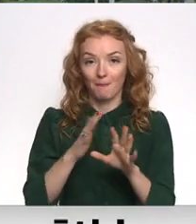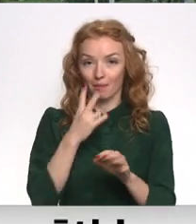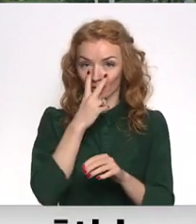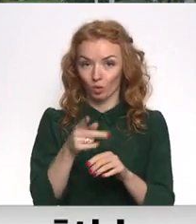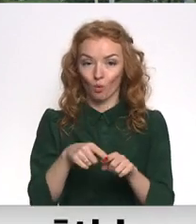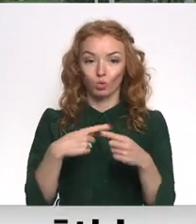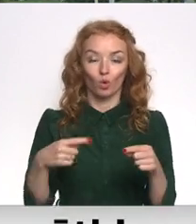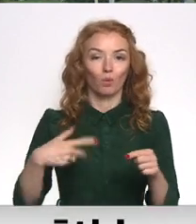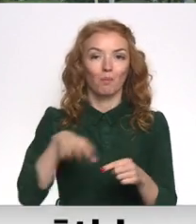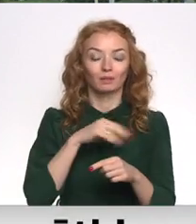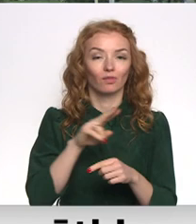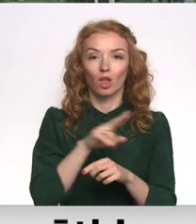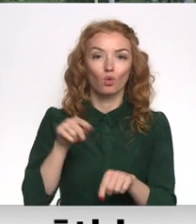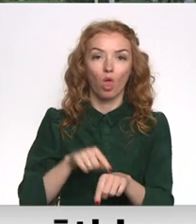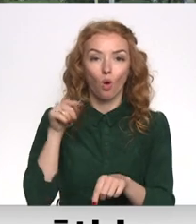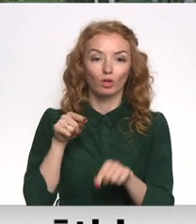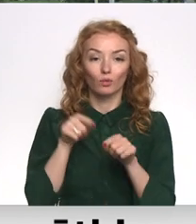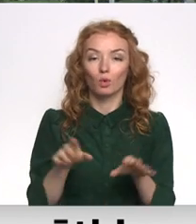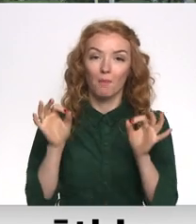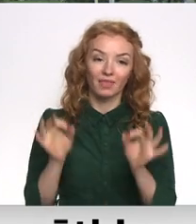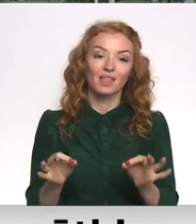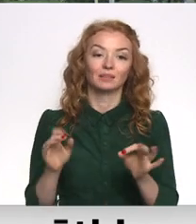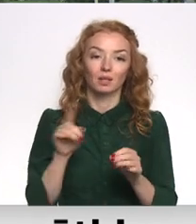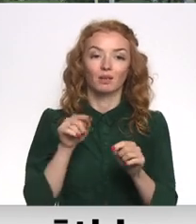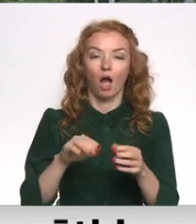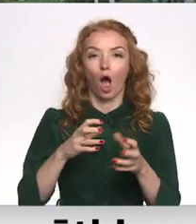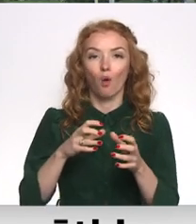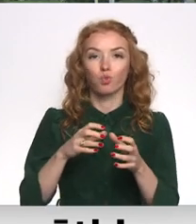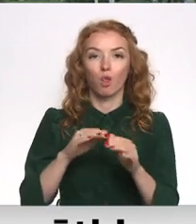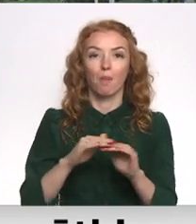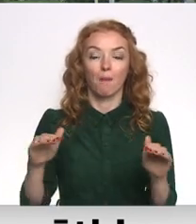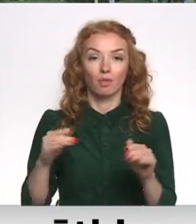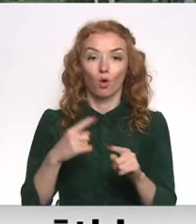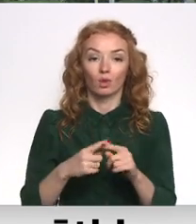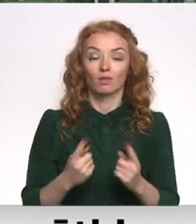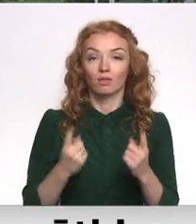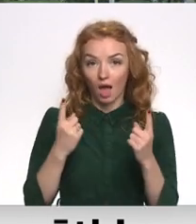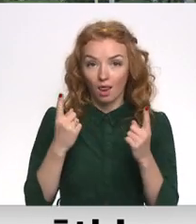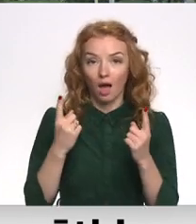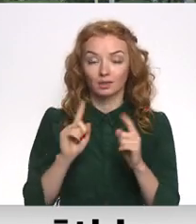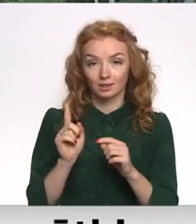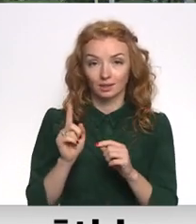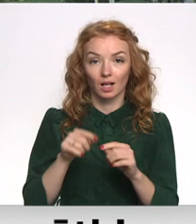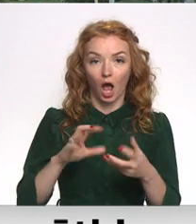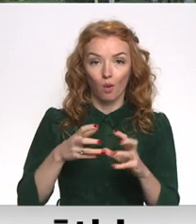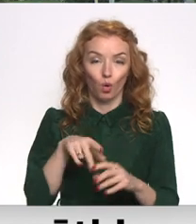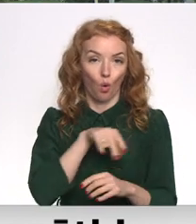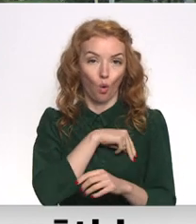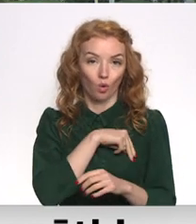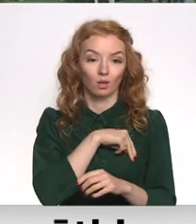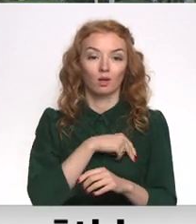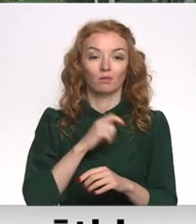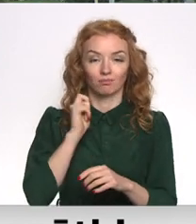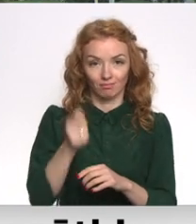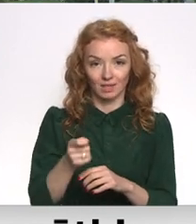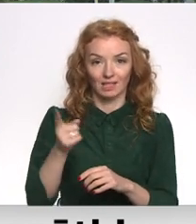to produktu, mēs pat nenojaušam, ka tur patiesībā ir tā ābola bāze. Un īpašs talants tajā ir tiešām šī gada ābola ordeņa kavalierai